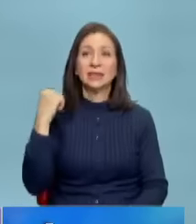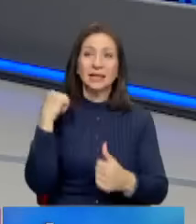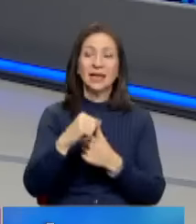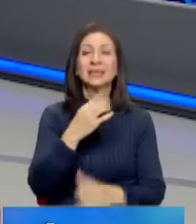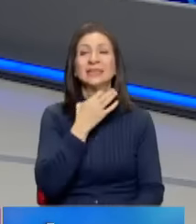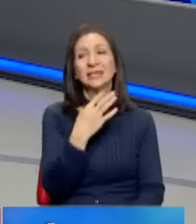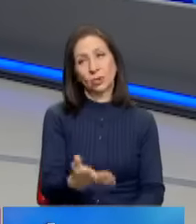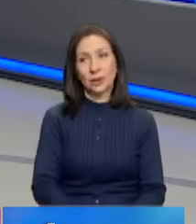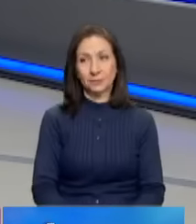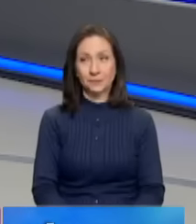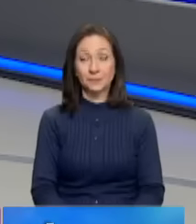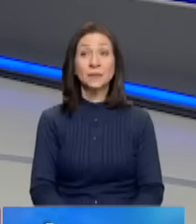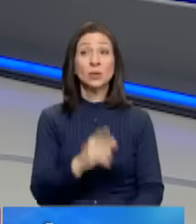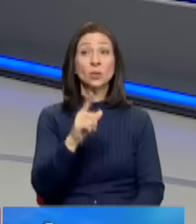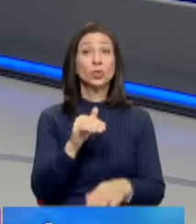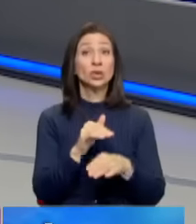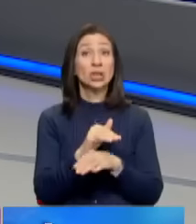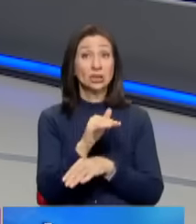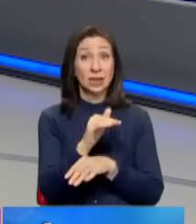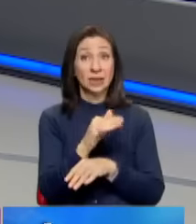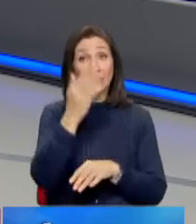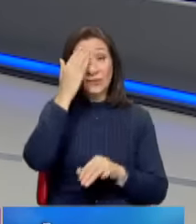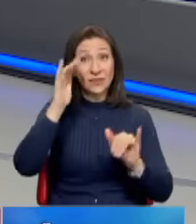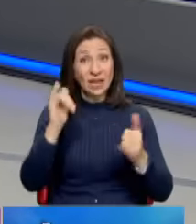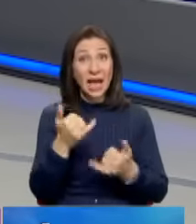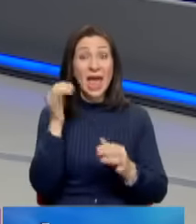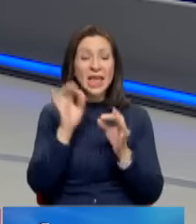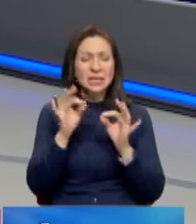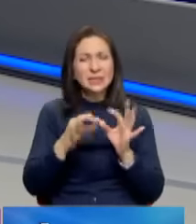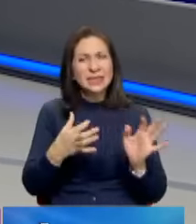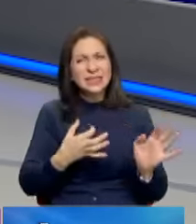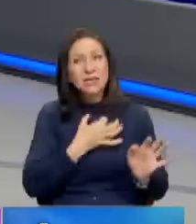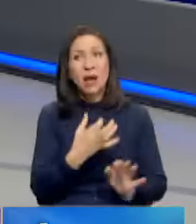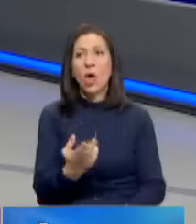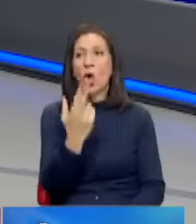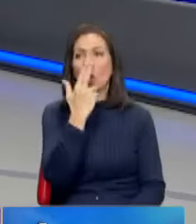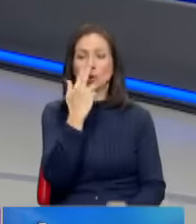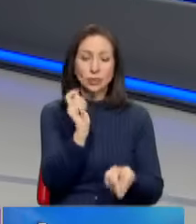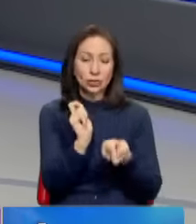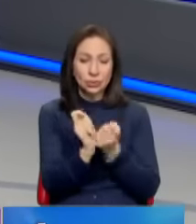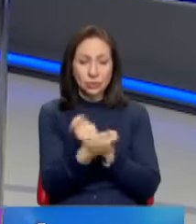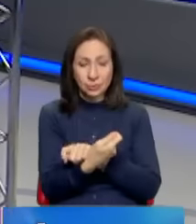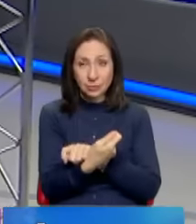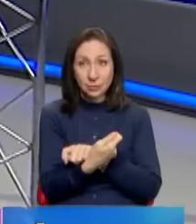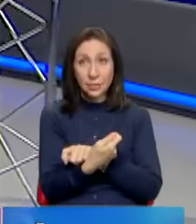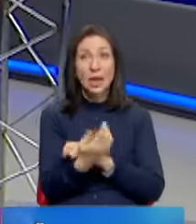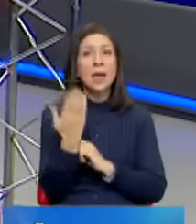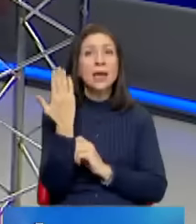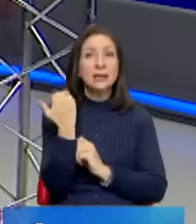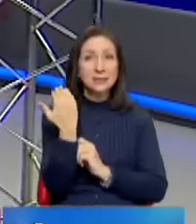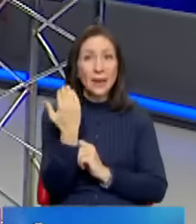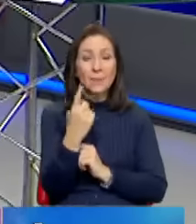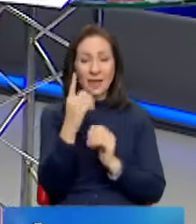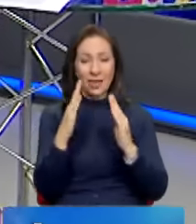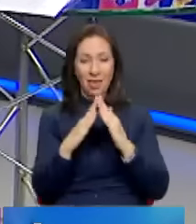daha teşekkür edelim. Şimdi bu yaşanan yoksulluk, ekonomik darboğaz alışkanlıklarımızı da değiştirdi. Eskiden